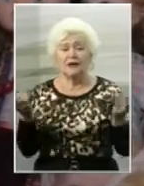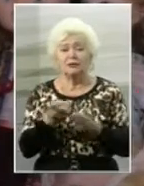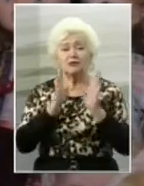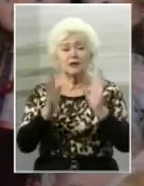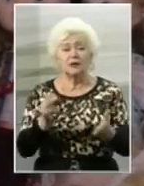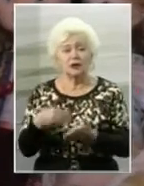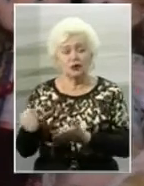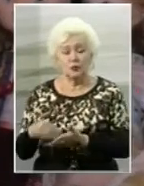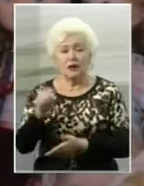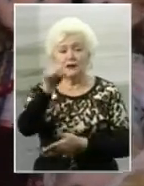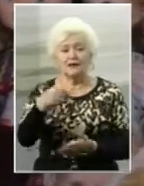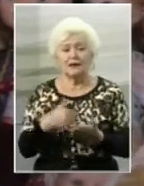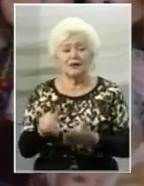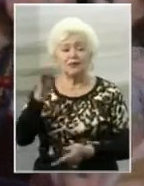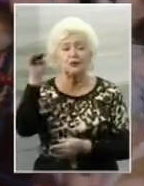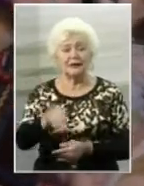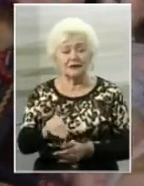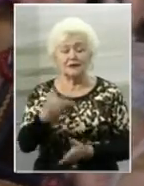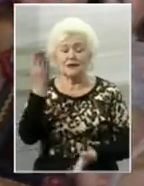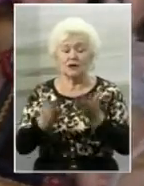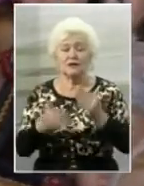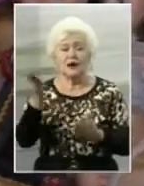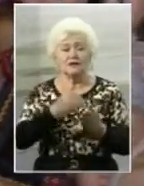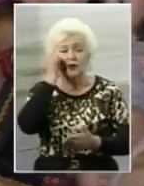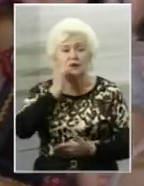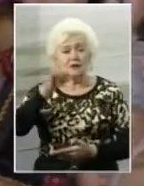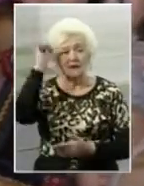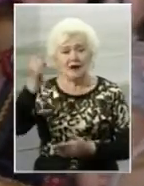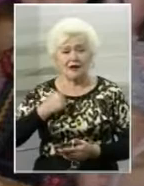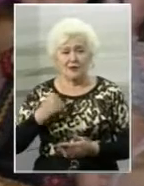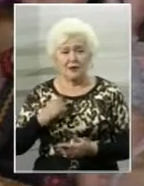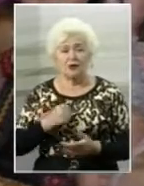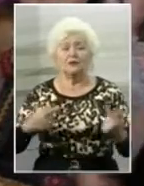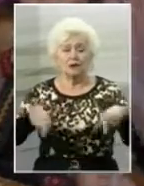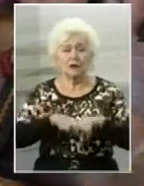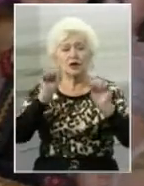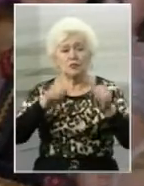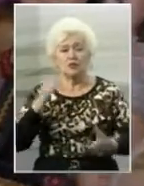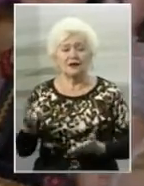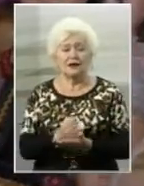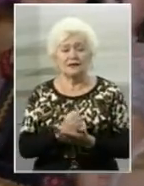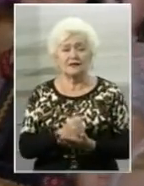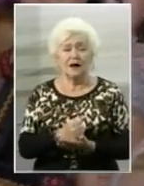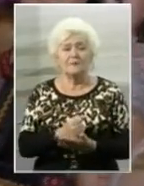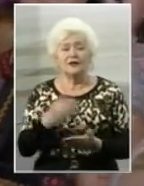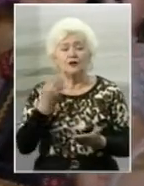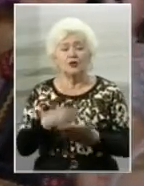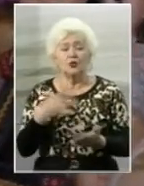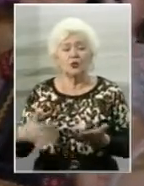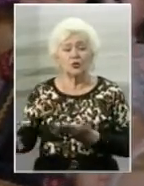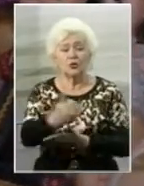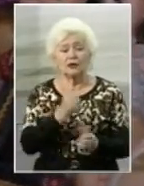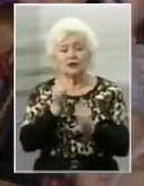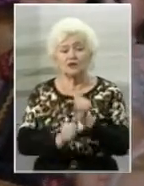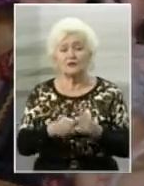купувати. Ціни там йдуть на тисячі. Якщо зовсім старі, воєнні, наприклад, таки ще можна знайти. Чи дорого мені збирати? Частіше